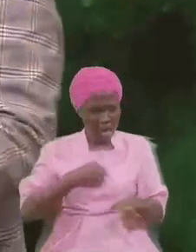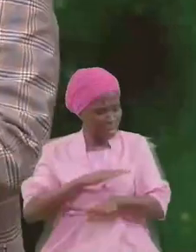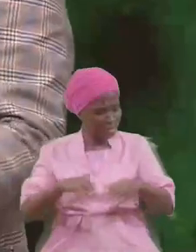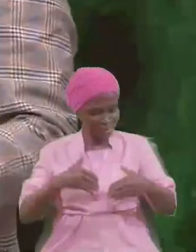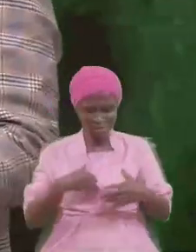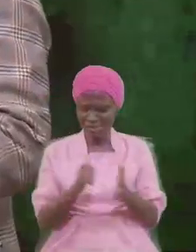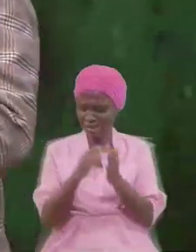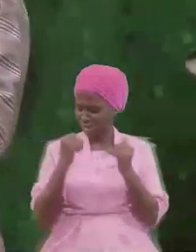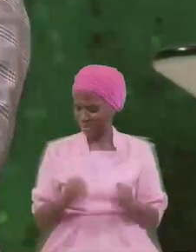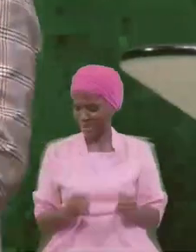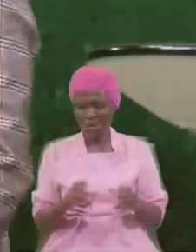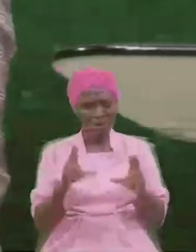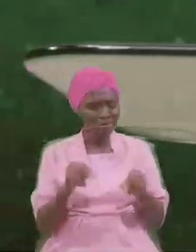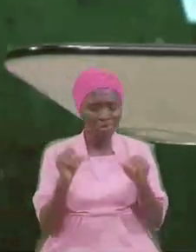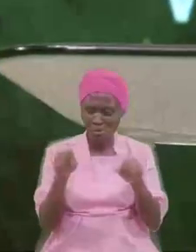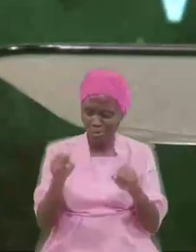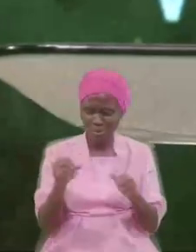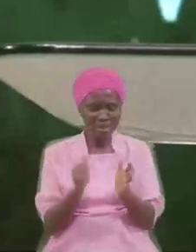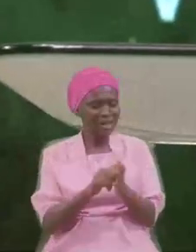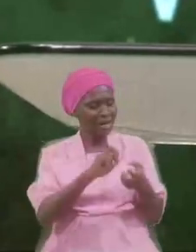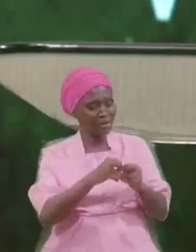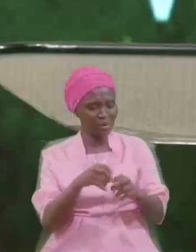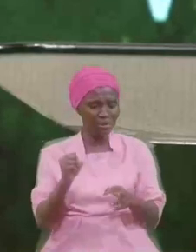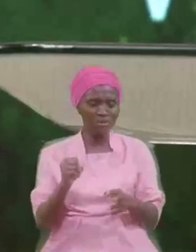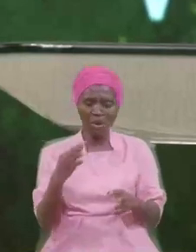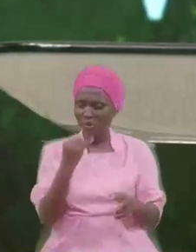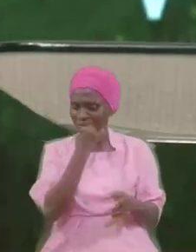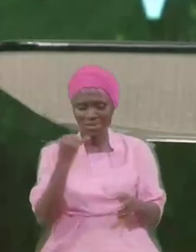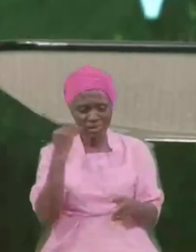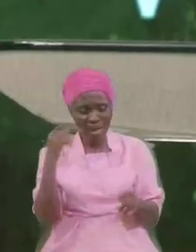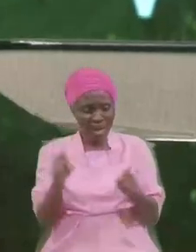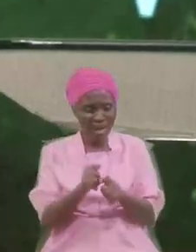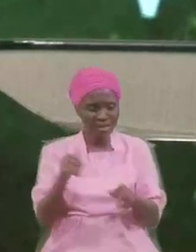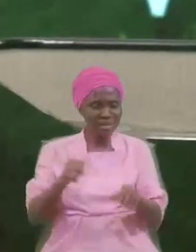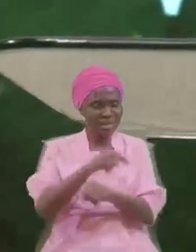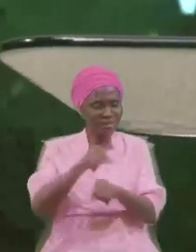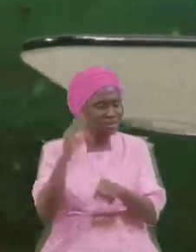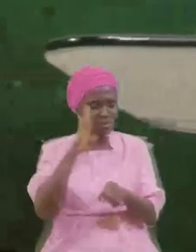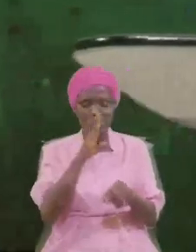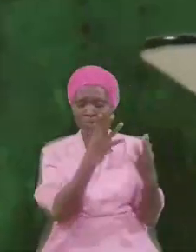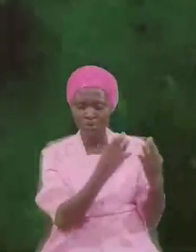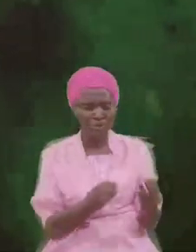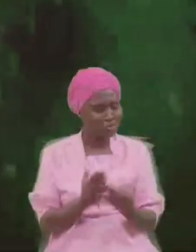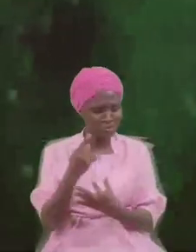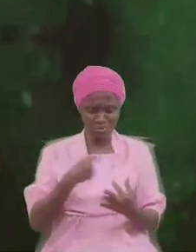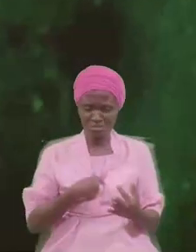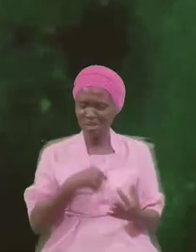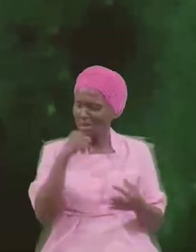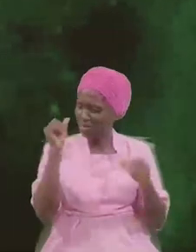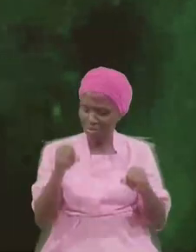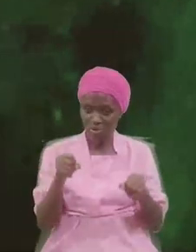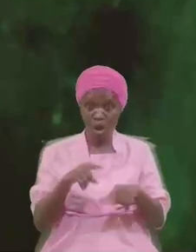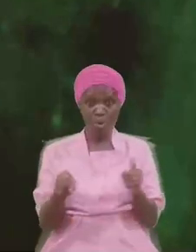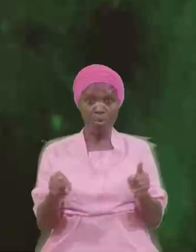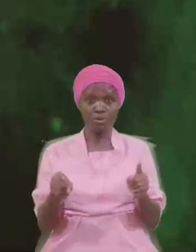cette puissance. Il n'y a pas la possibilité que le problème d'Israël en tant que nation soit résolu par moi. Mais le